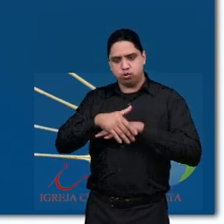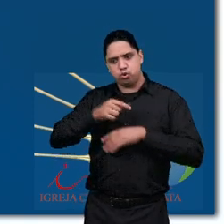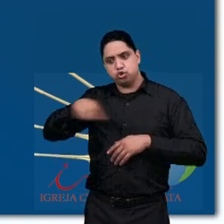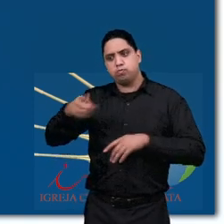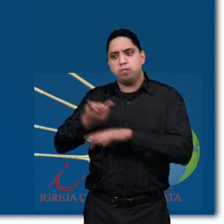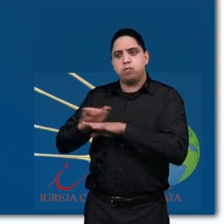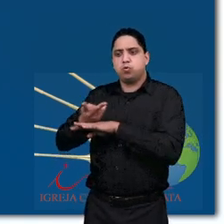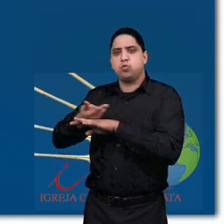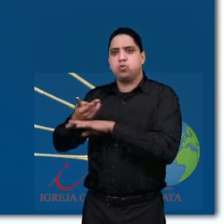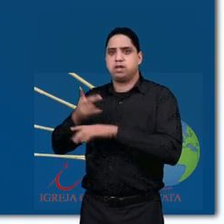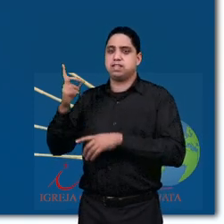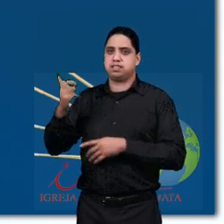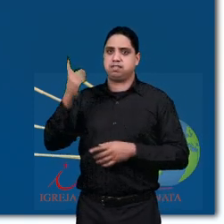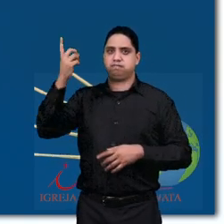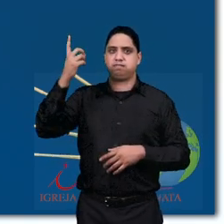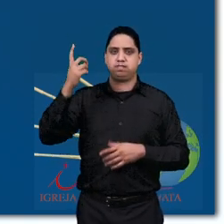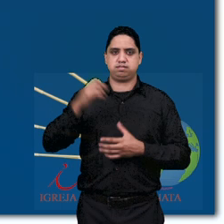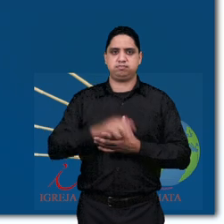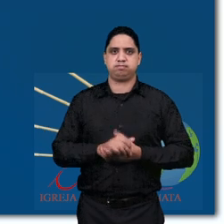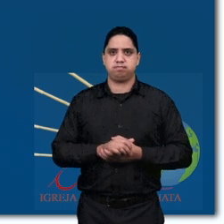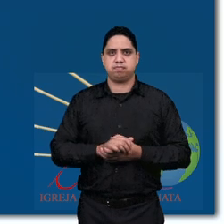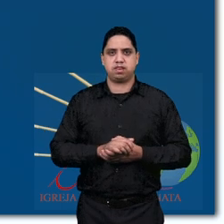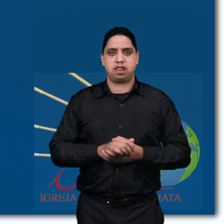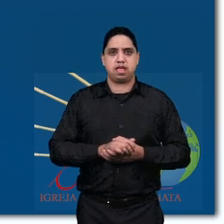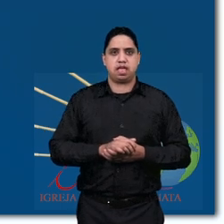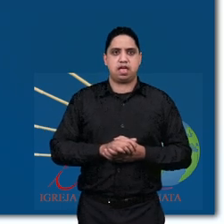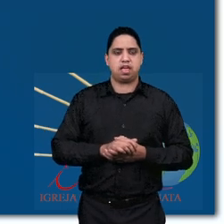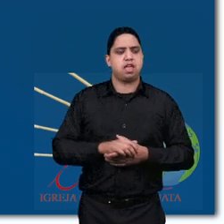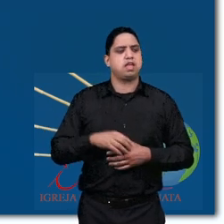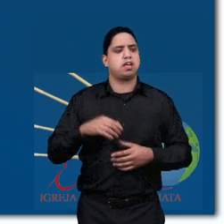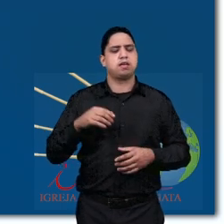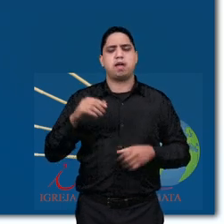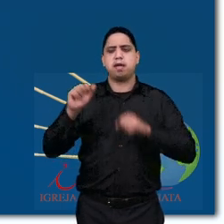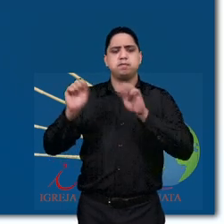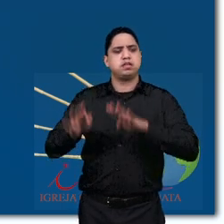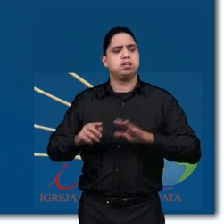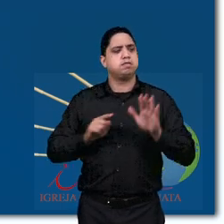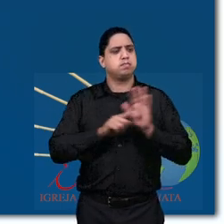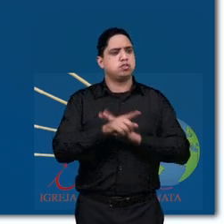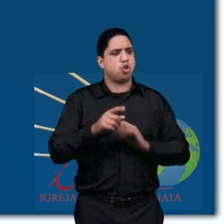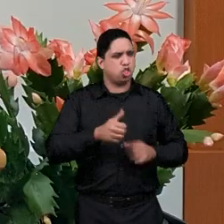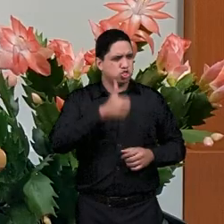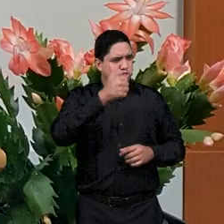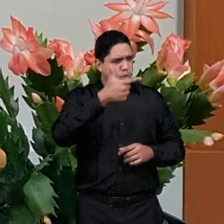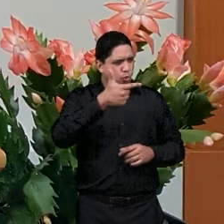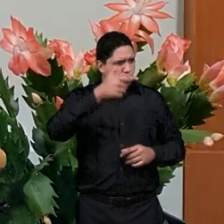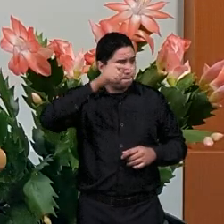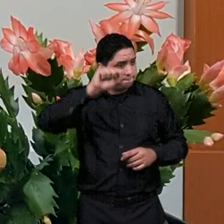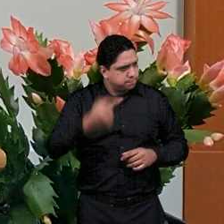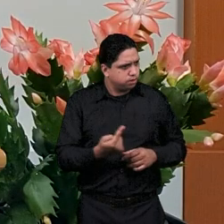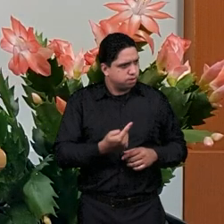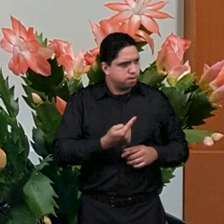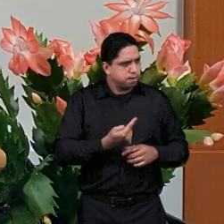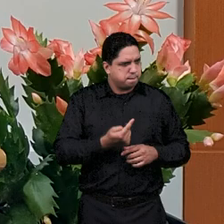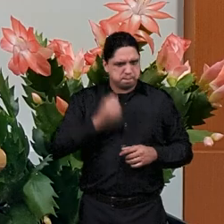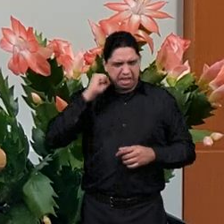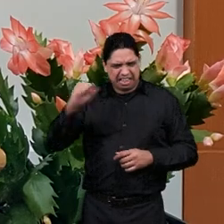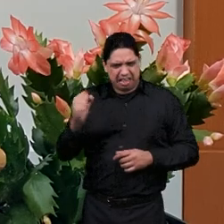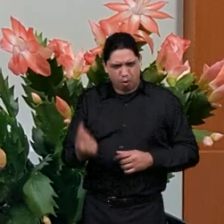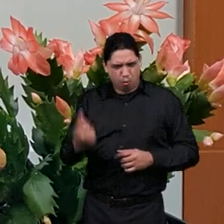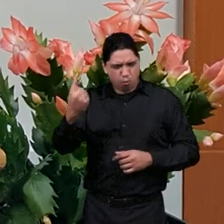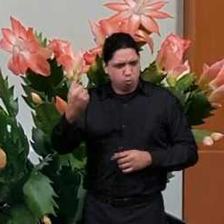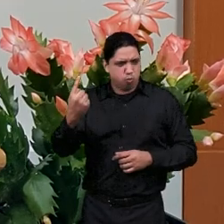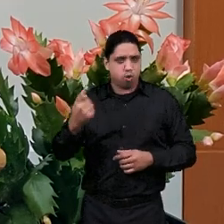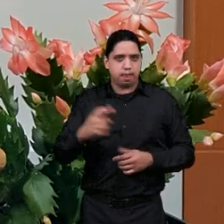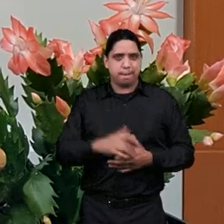Absalom a demandé à Ahitophel, 12 000 hommes pour tuer un seul? La réponse a